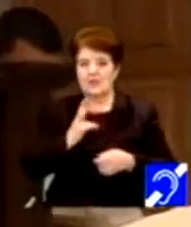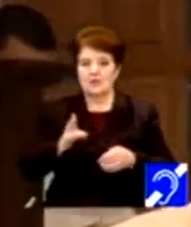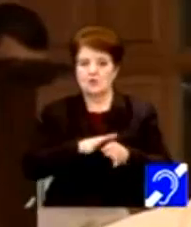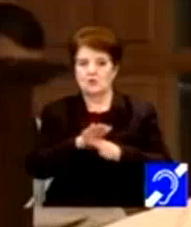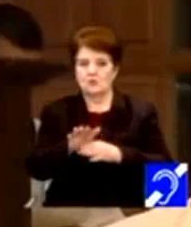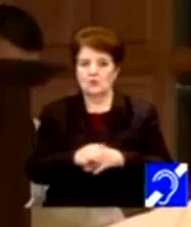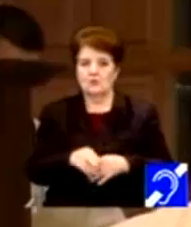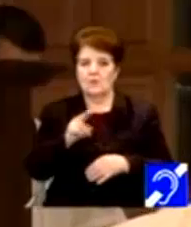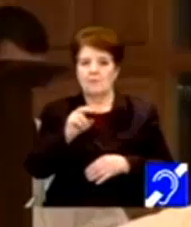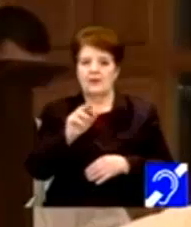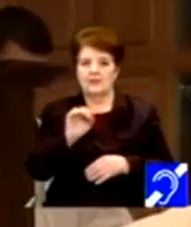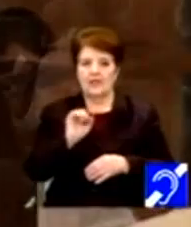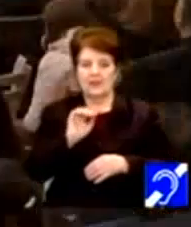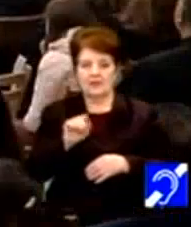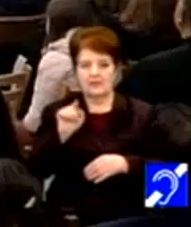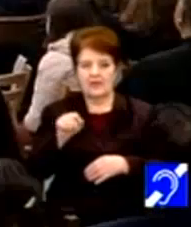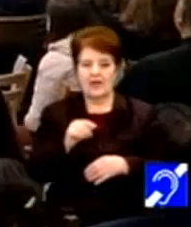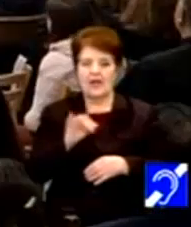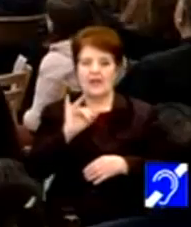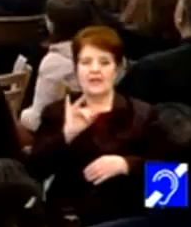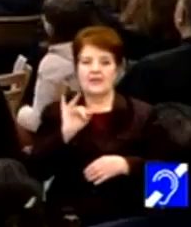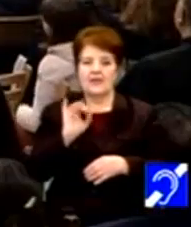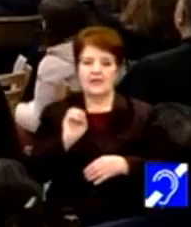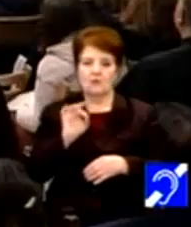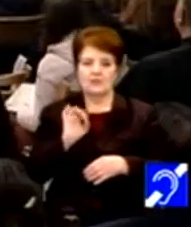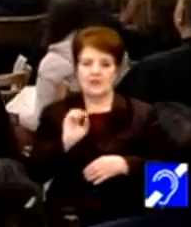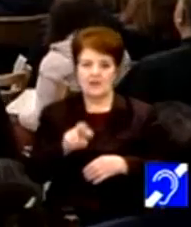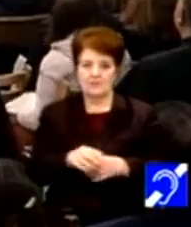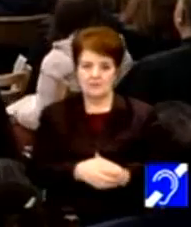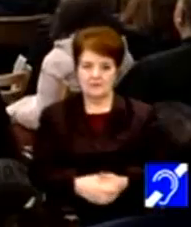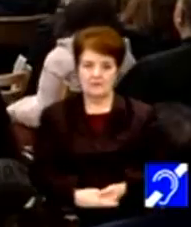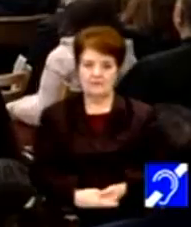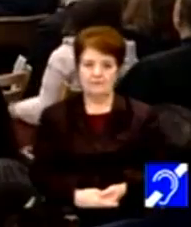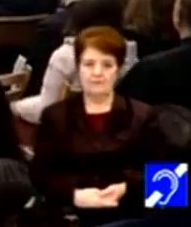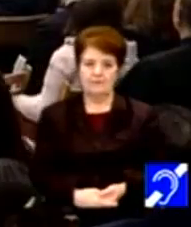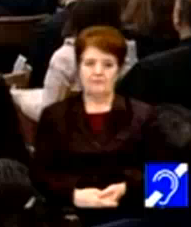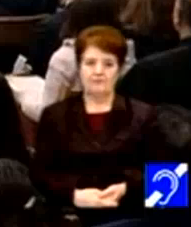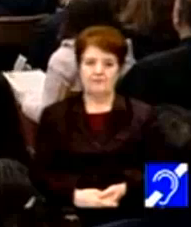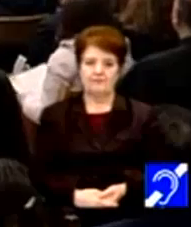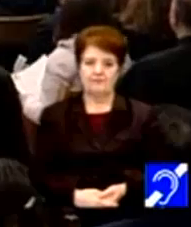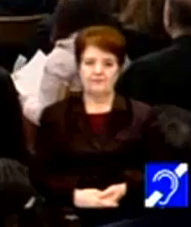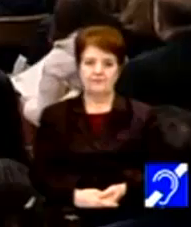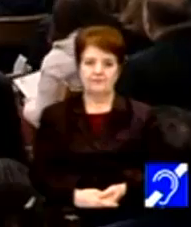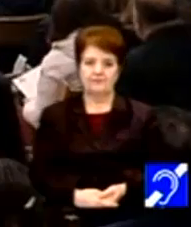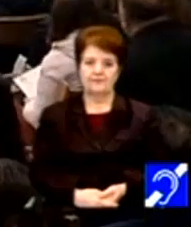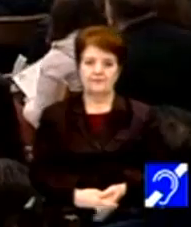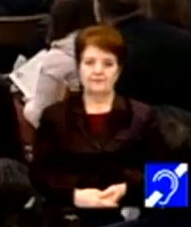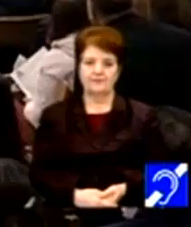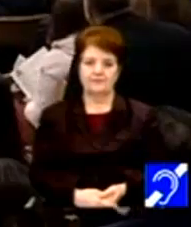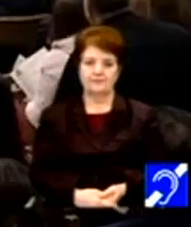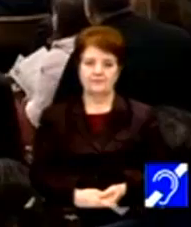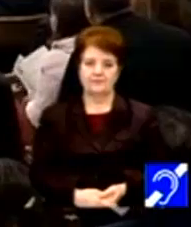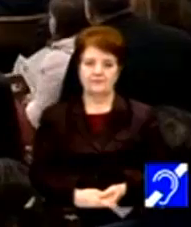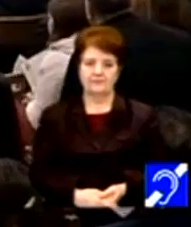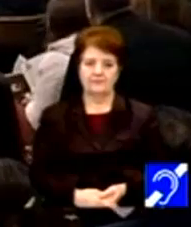oficiată de Patriarhul Latin al Ierusalimului. Here in Holy Land, not only today, but every day of the year, there are still many people